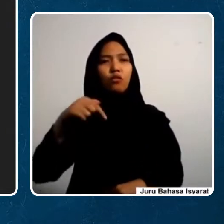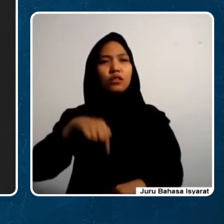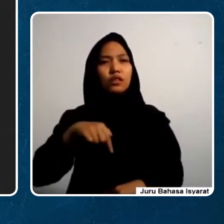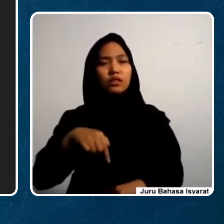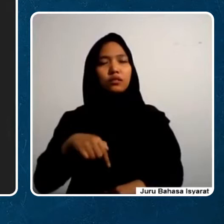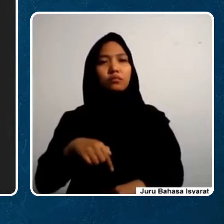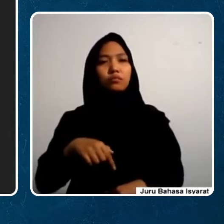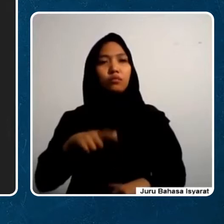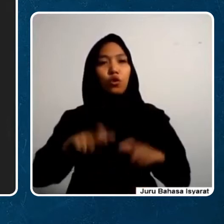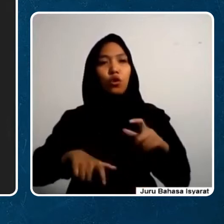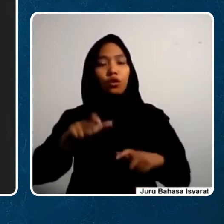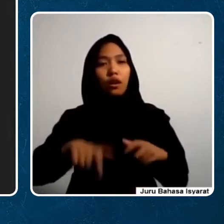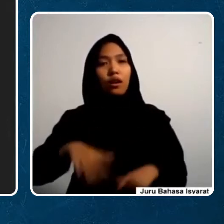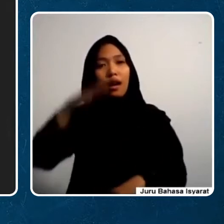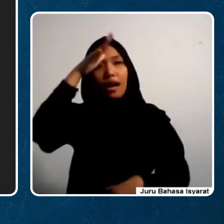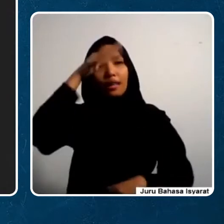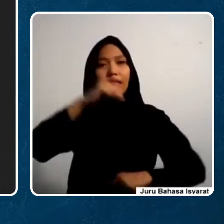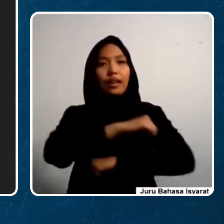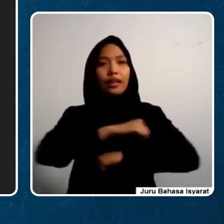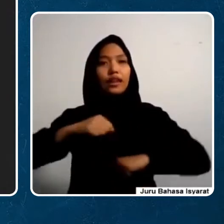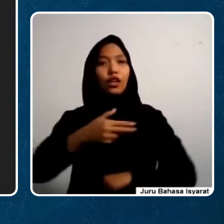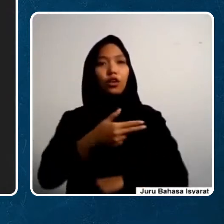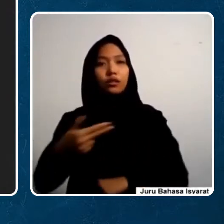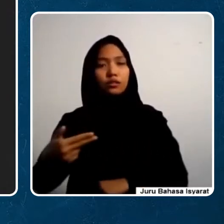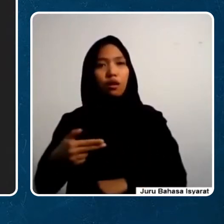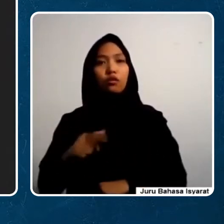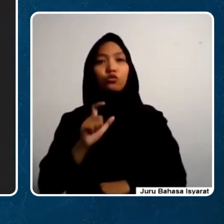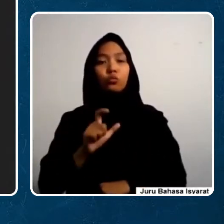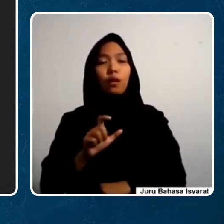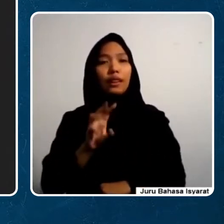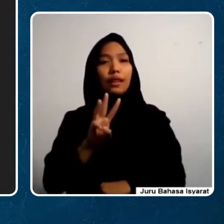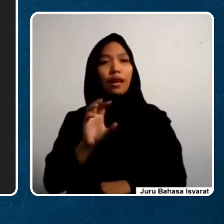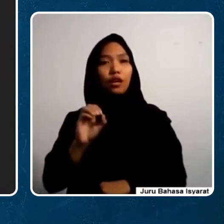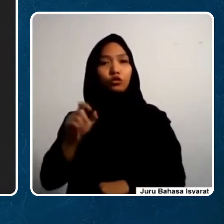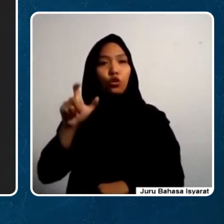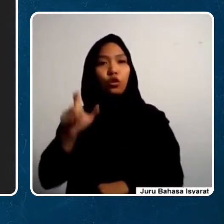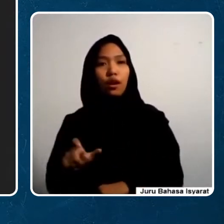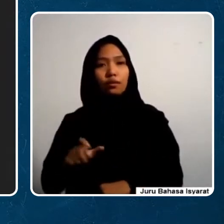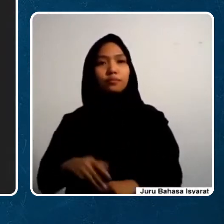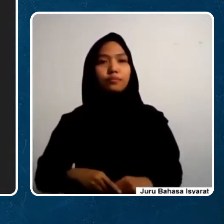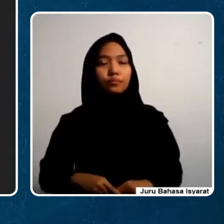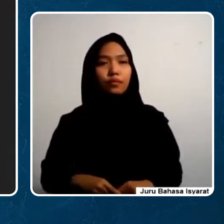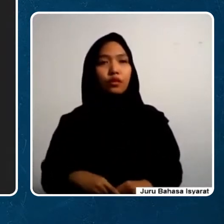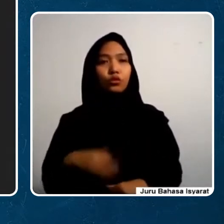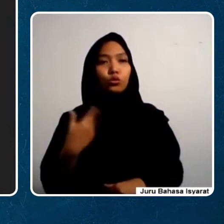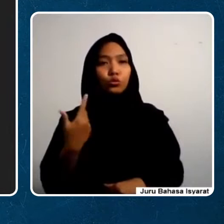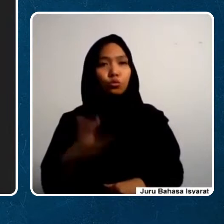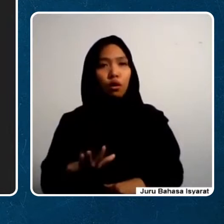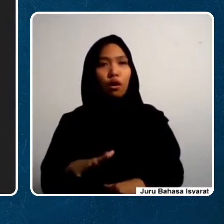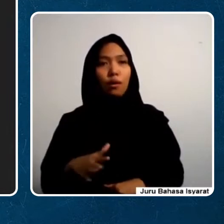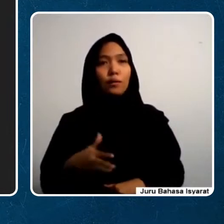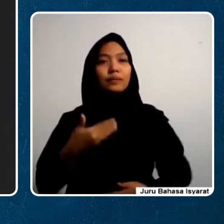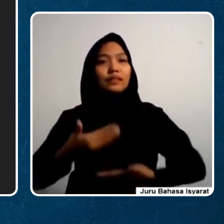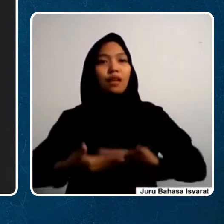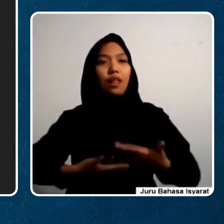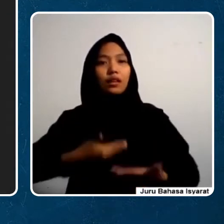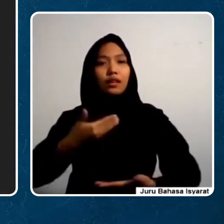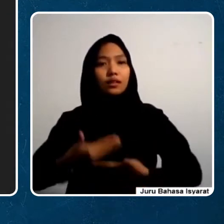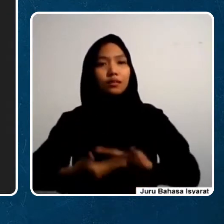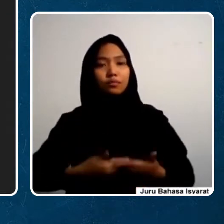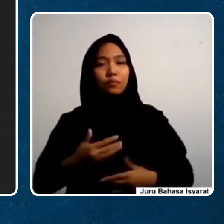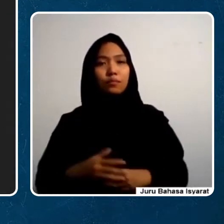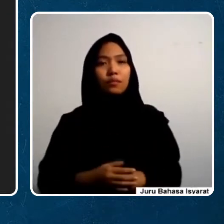ini berjumlah 300 orang itu sudah menjalani pemusatan latihan nasional di Solo untuk pertandingan